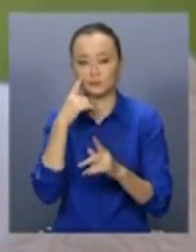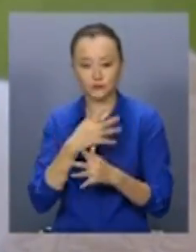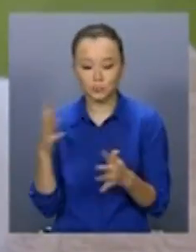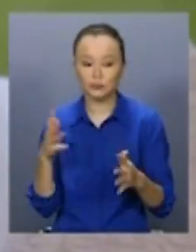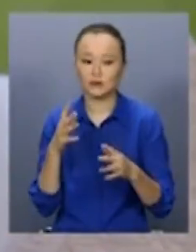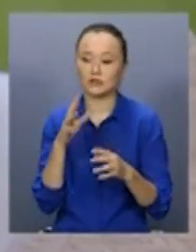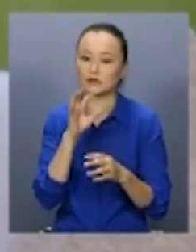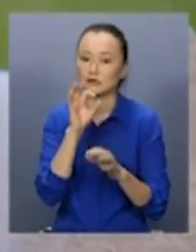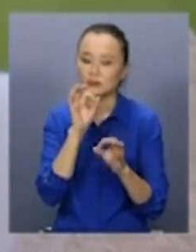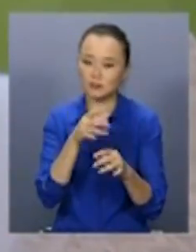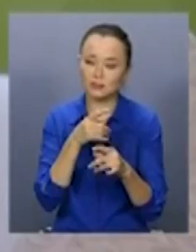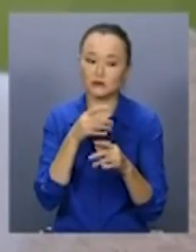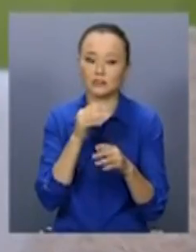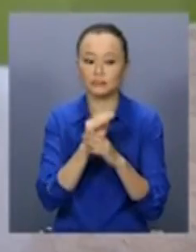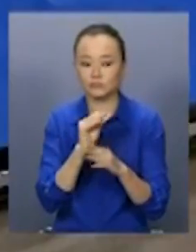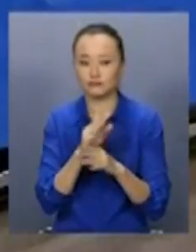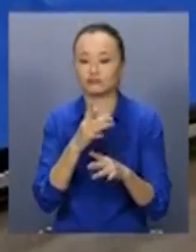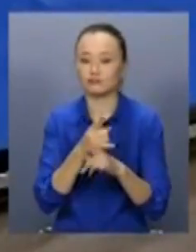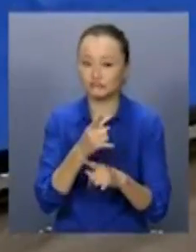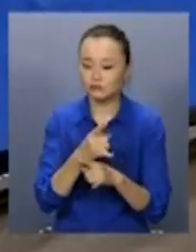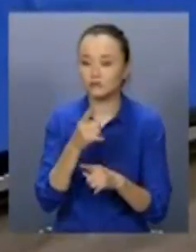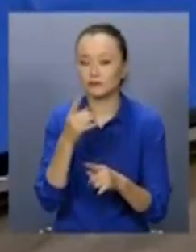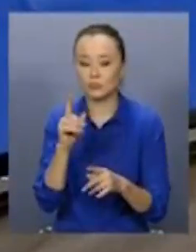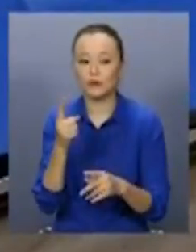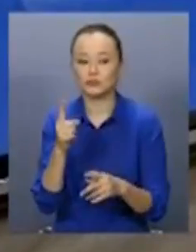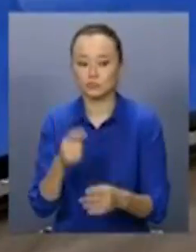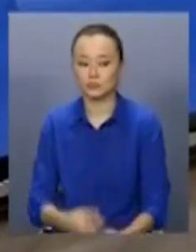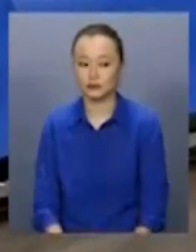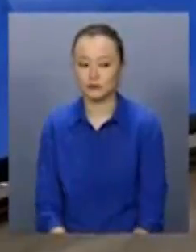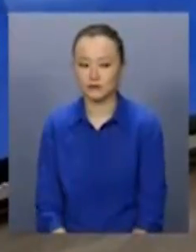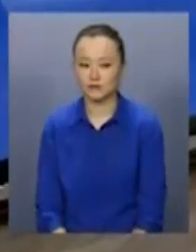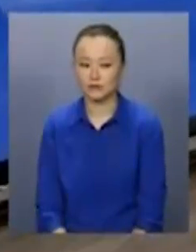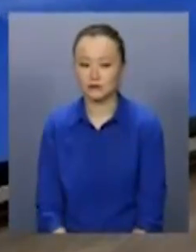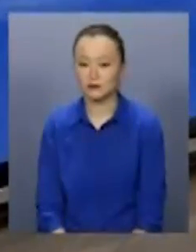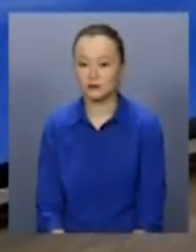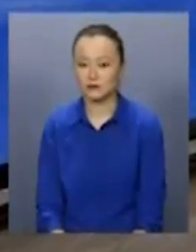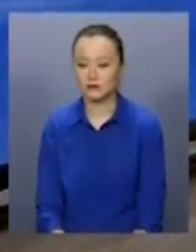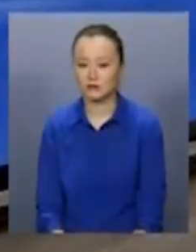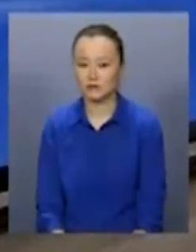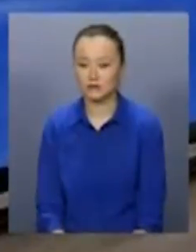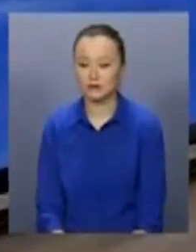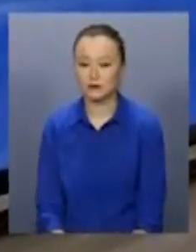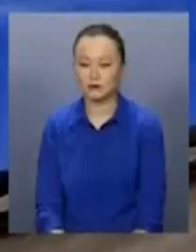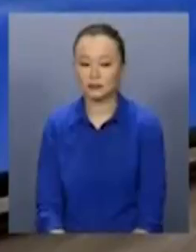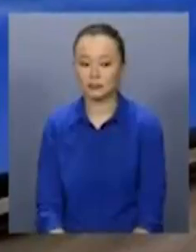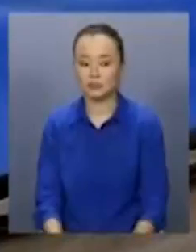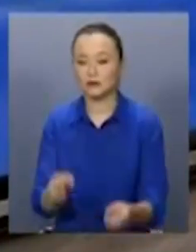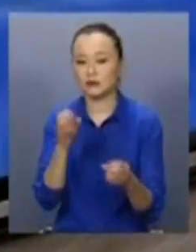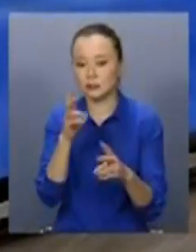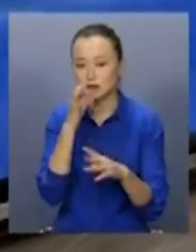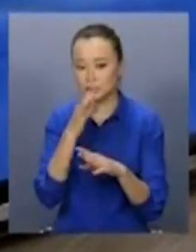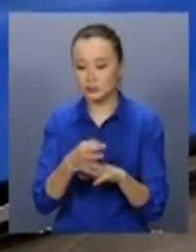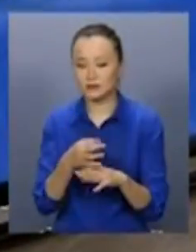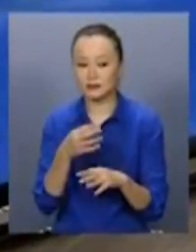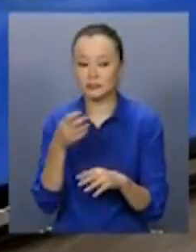жатады, тиісіп жатады. Соңғы кезде. Неліктен? Дейтін сұрақ ой. Негізі мен қалай айтайын,